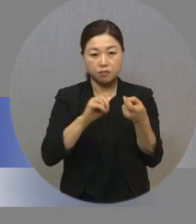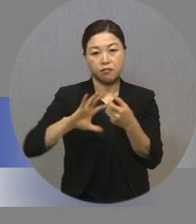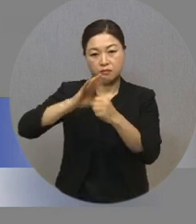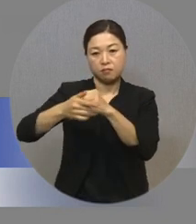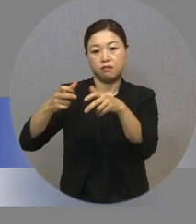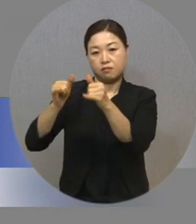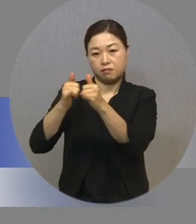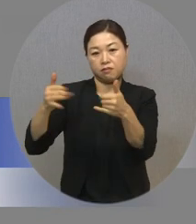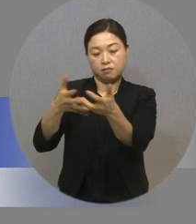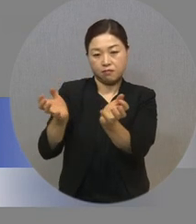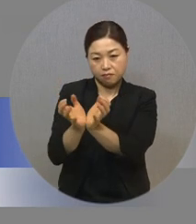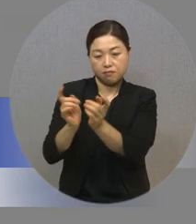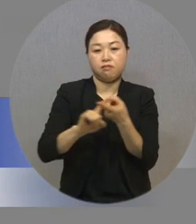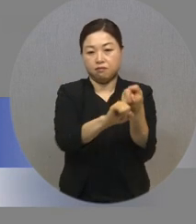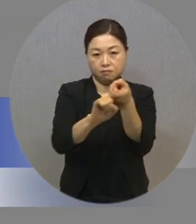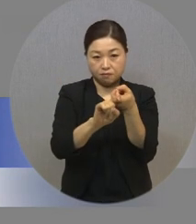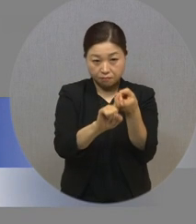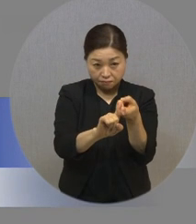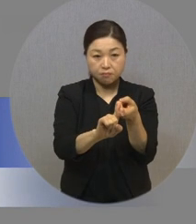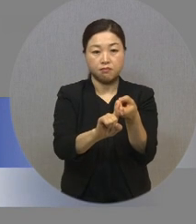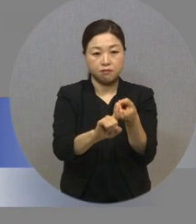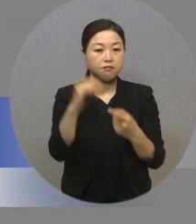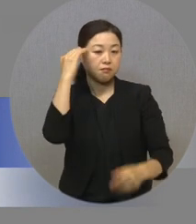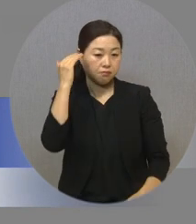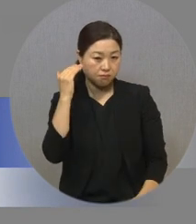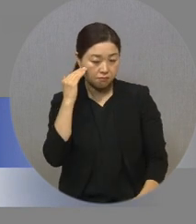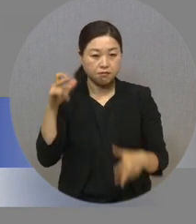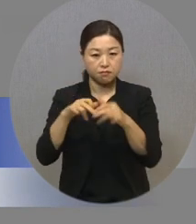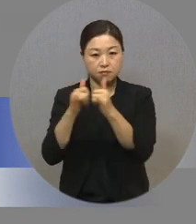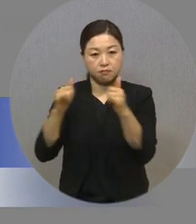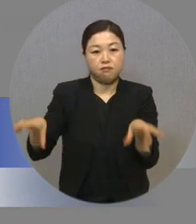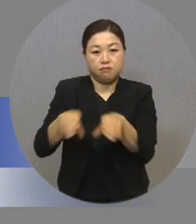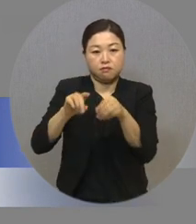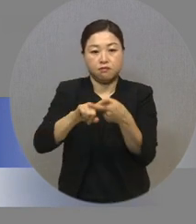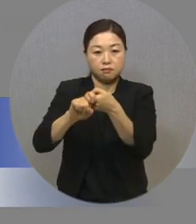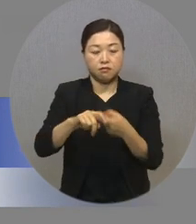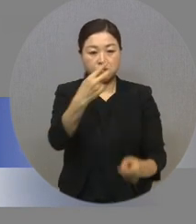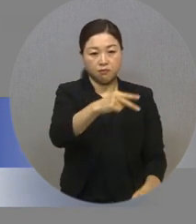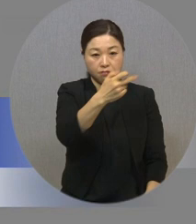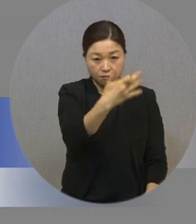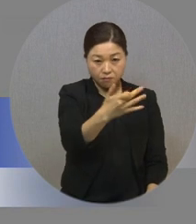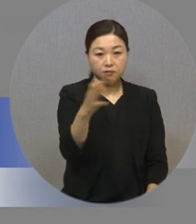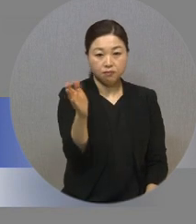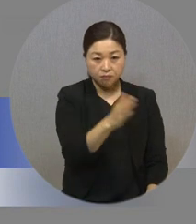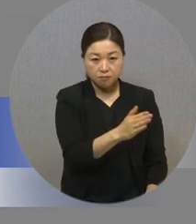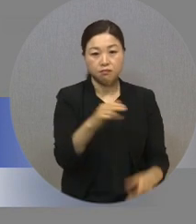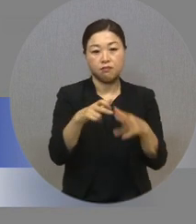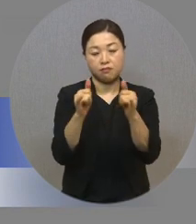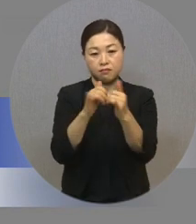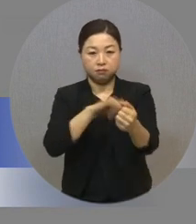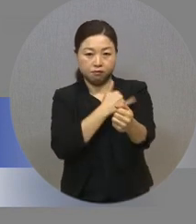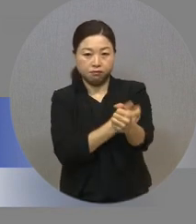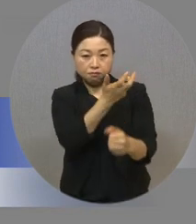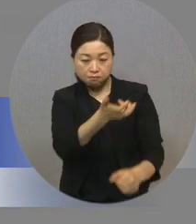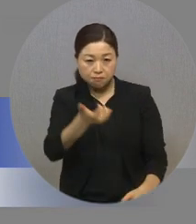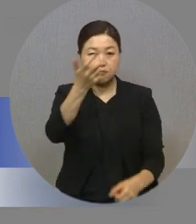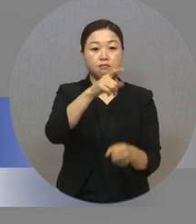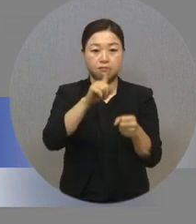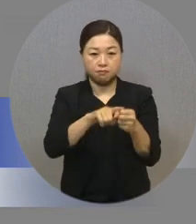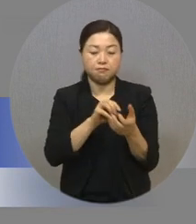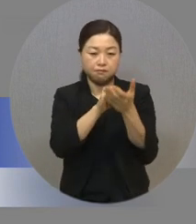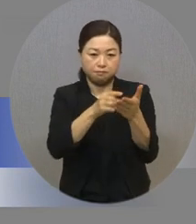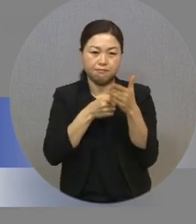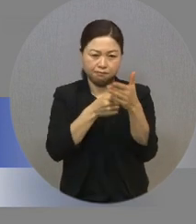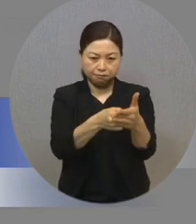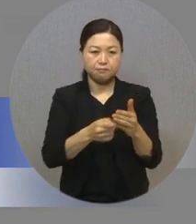세계 장애인 단체 연합체로서 한국장총 지난 2019년부터 장애인 인권 증진에 기여하기 위해 가입을